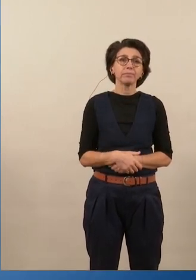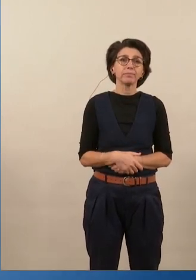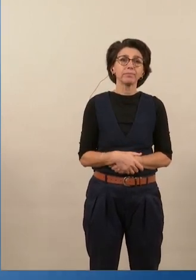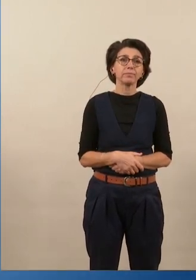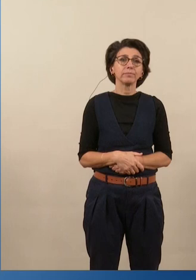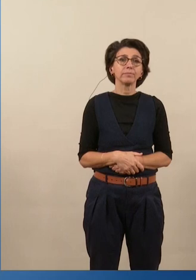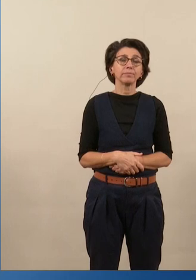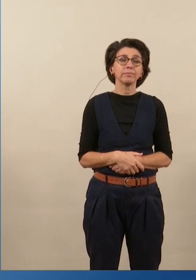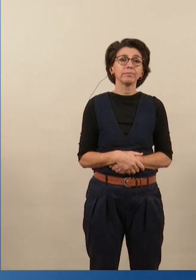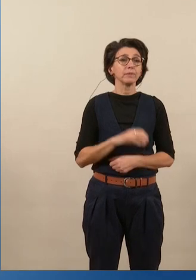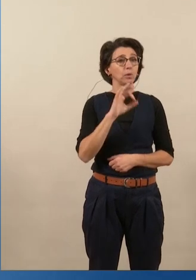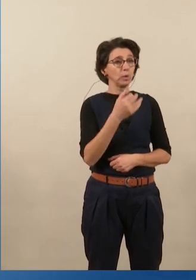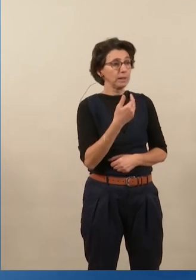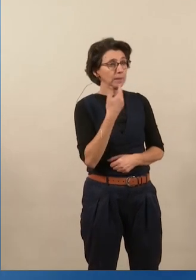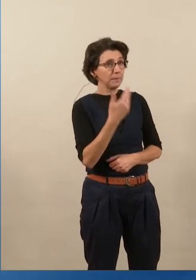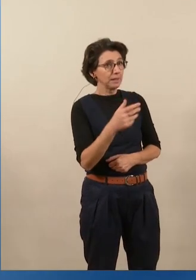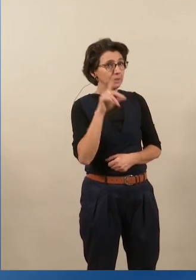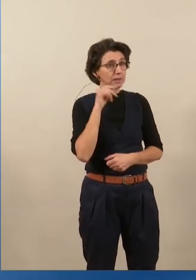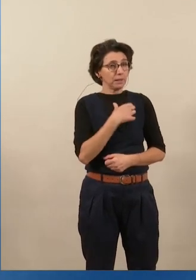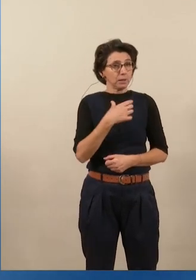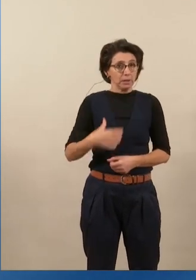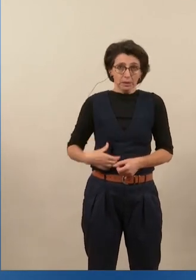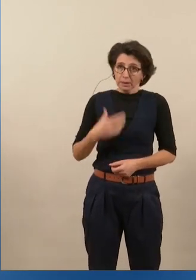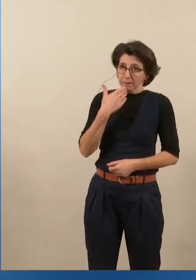oui merci merci merci Monsieur le Maire